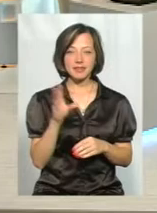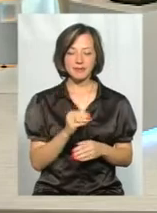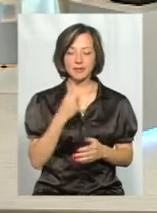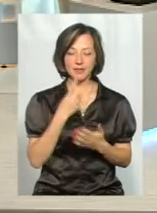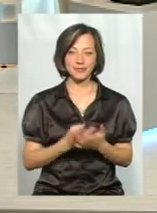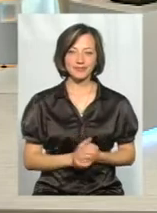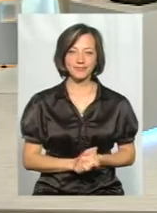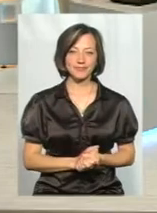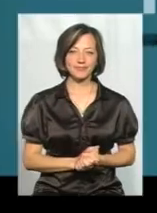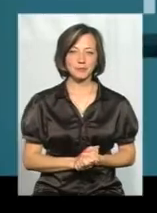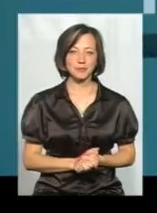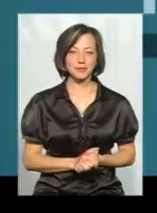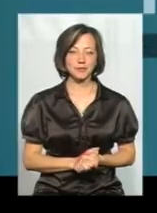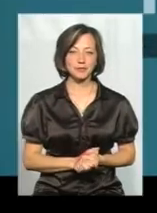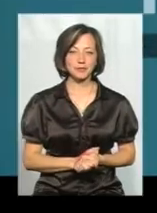Давайте подивимось.